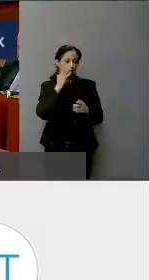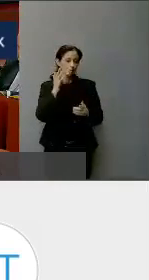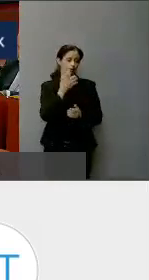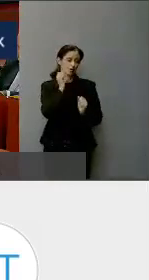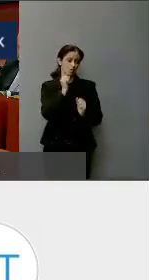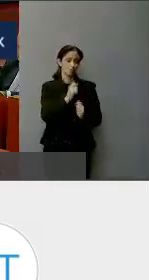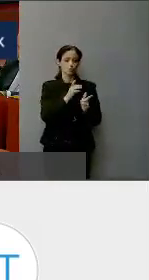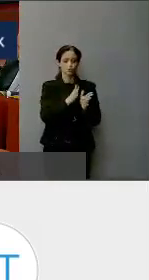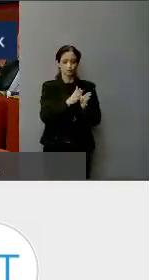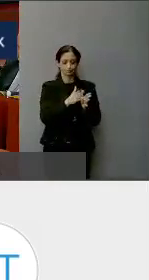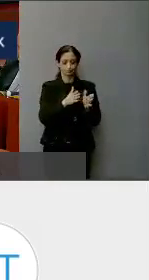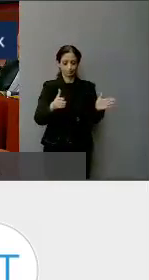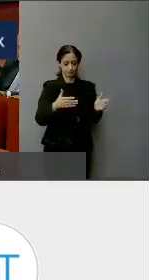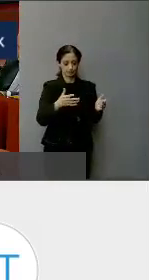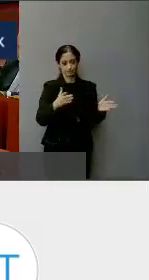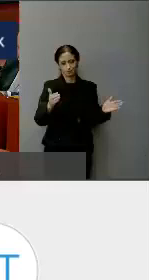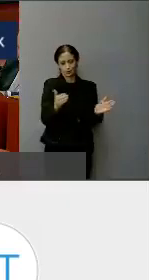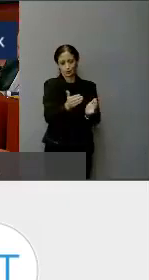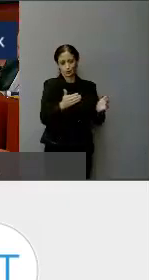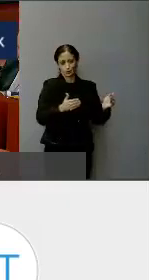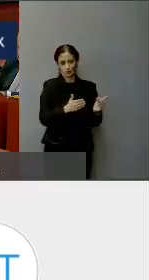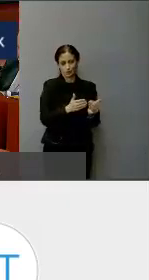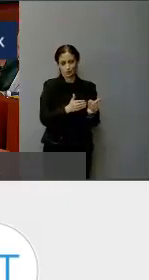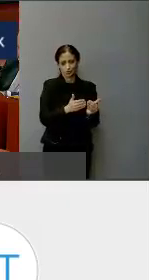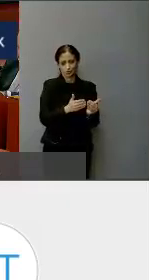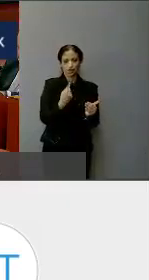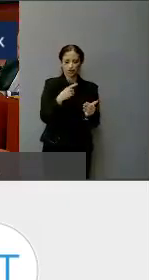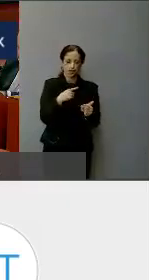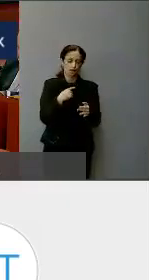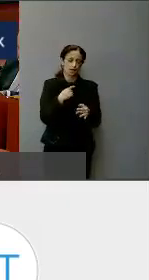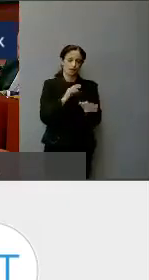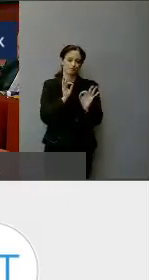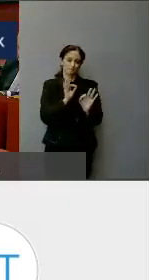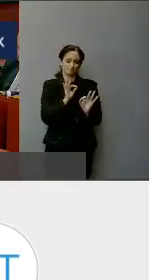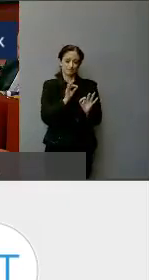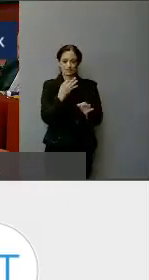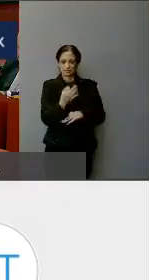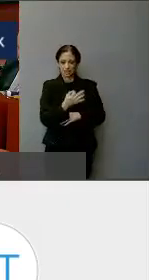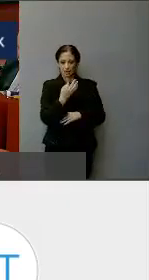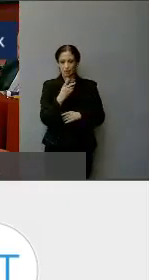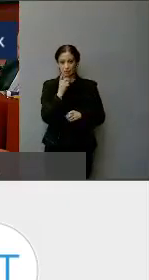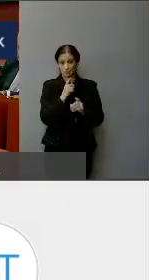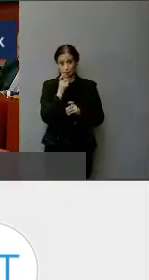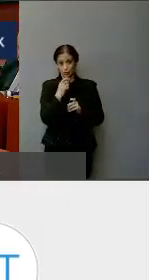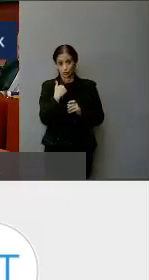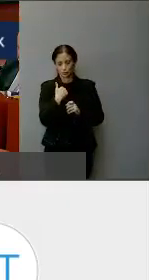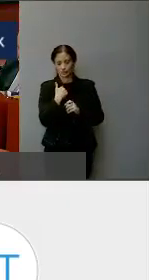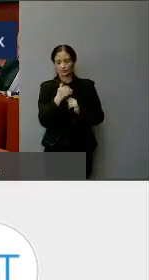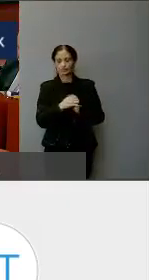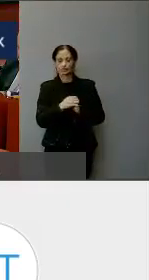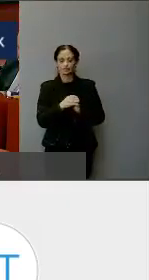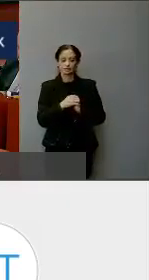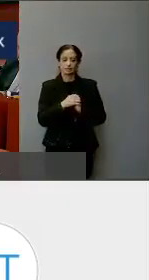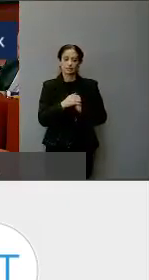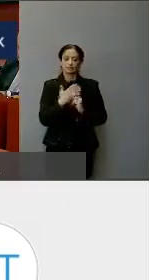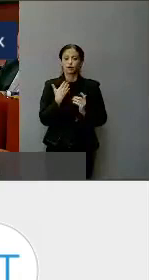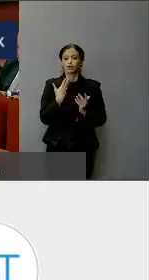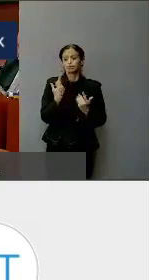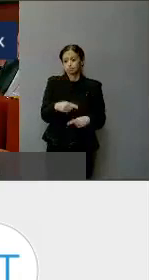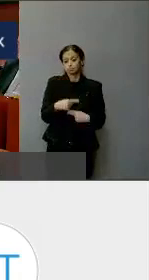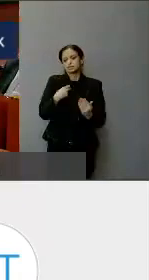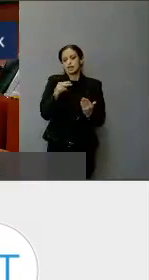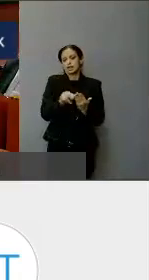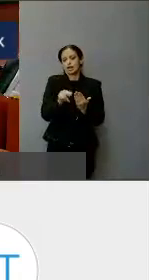su questo numero noi siamo assolutamente sempre molto critici a molto molto molto preoccupati e però con questi emendamenti appunto